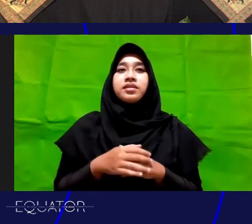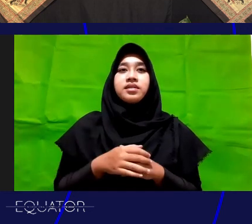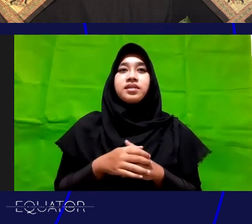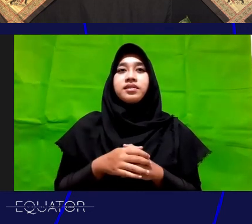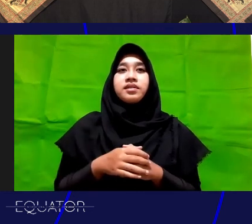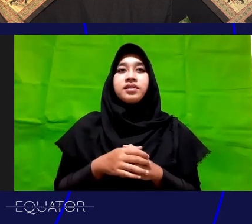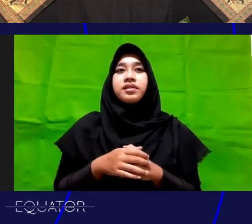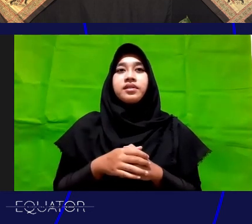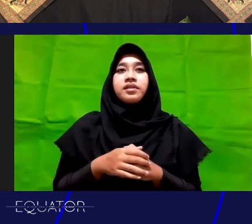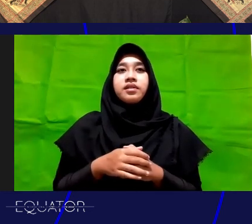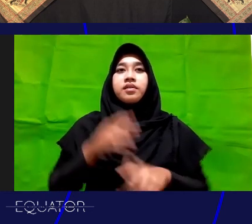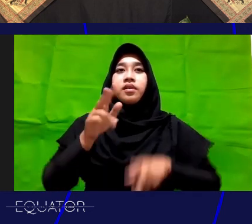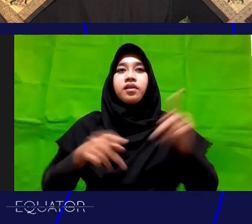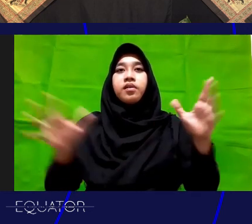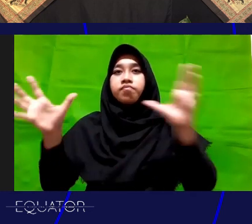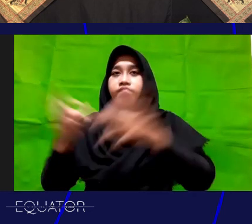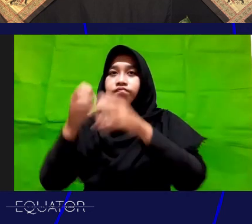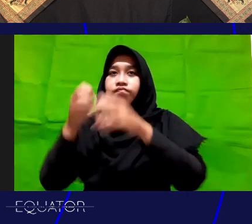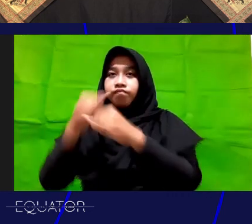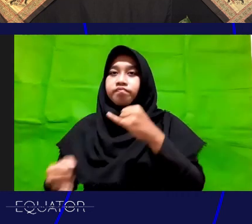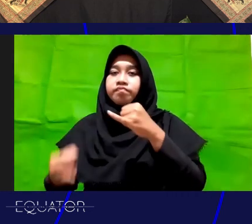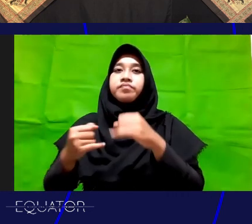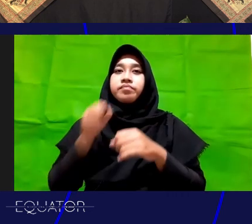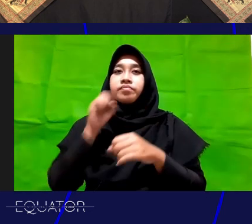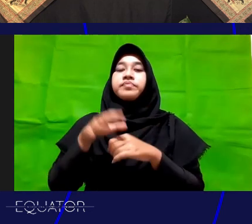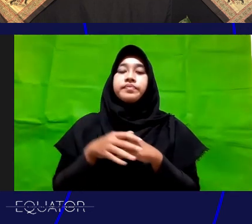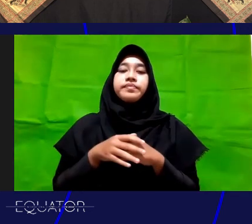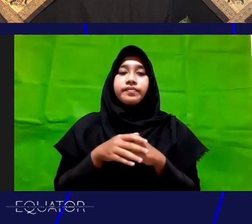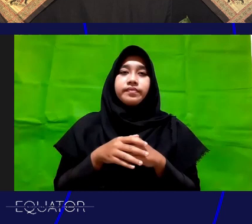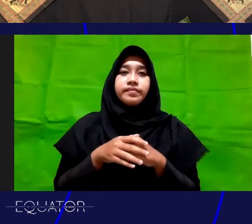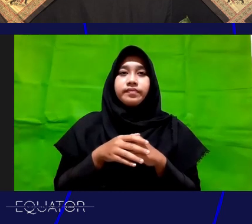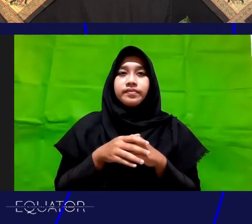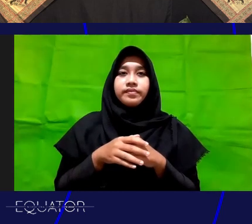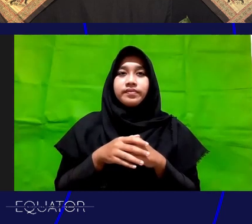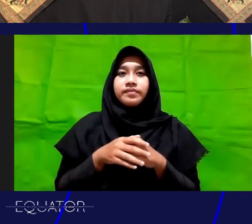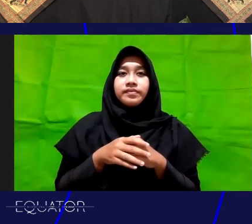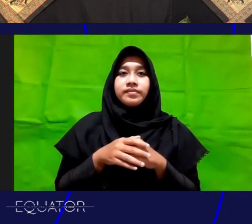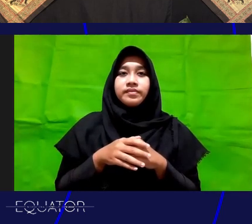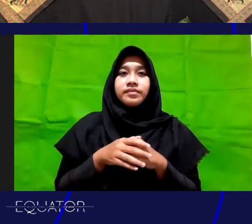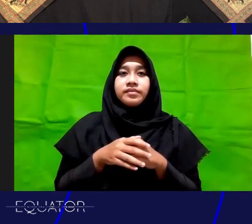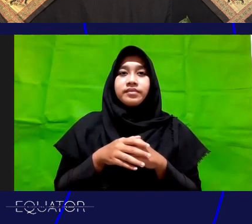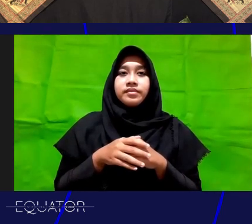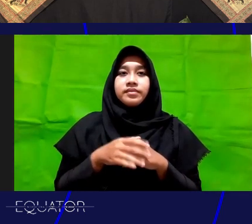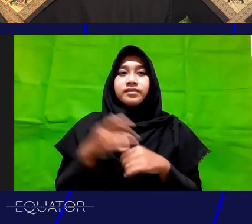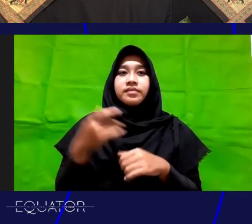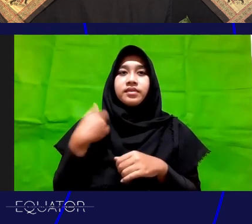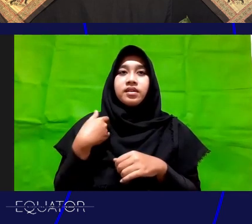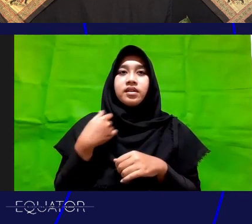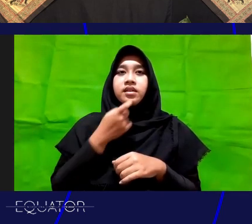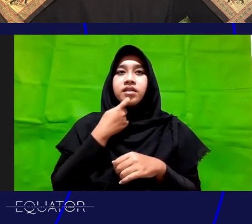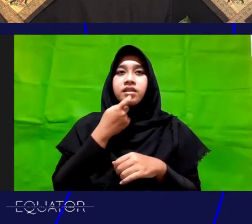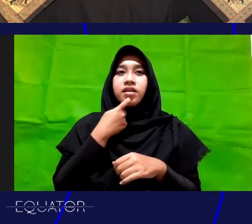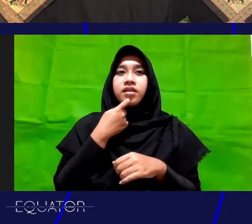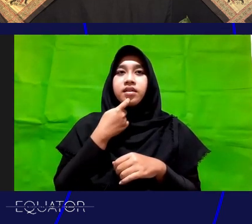While I was like in the final weeks here there in Jogja, I was talking to Adelina, and Adelina brought this thought when we're